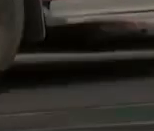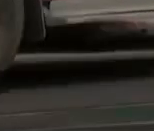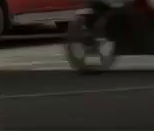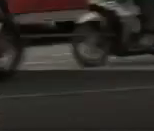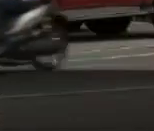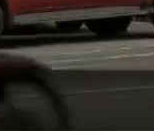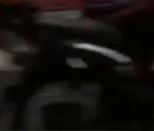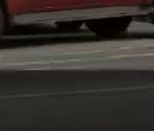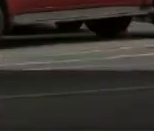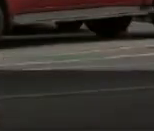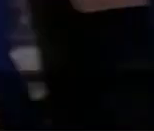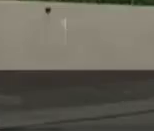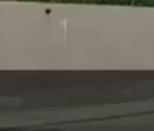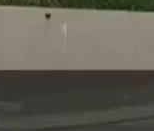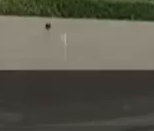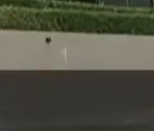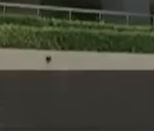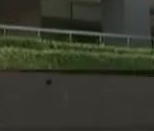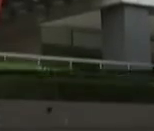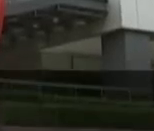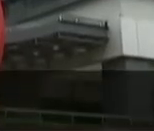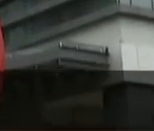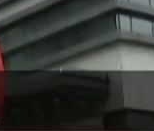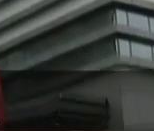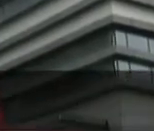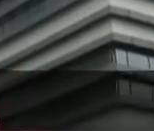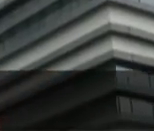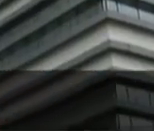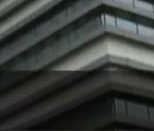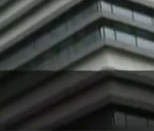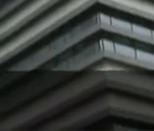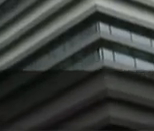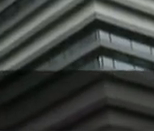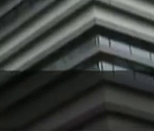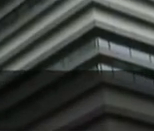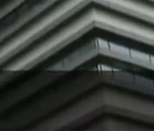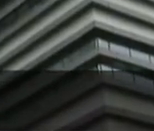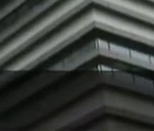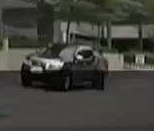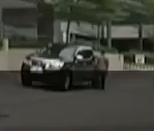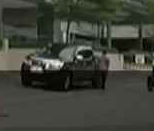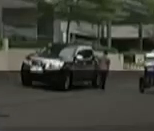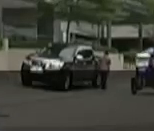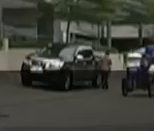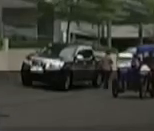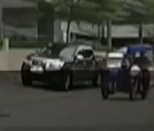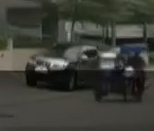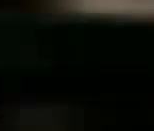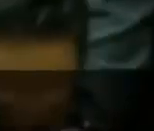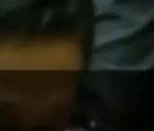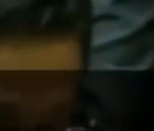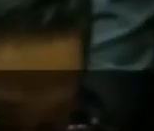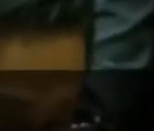sa pamamagitan ng isang memorandum of agreement. Ayon daw sa mga partido, walang naisakatuparan sa mga transaksyong sakop ng nabanggit ng mga